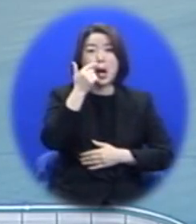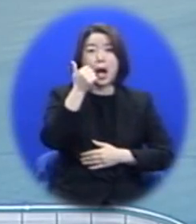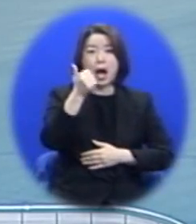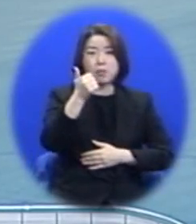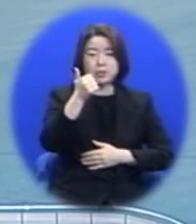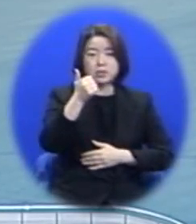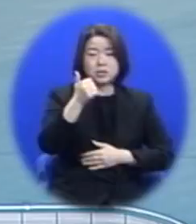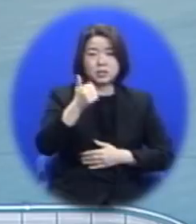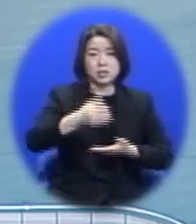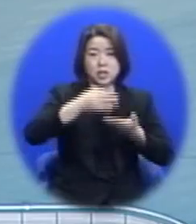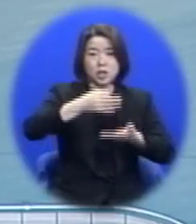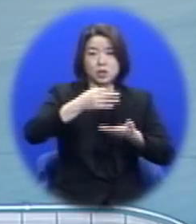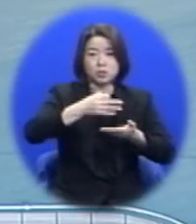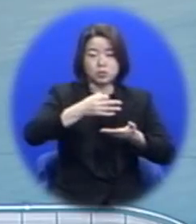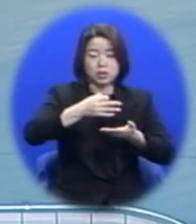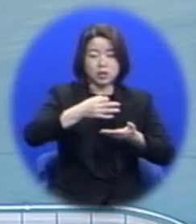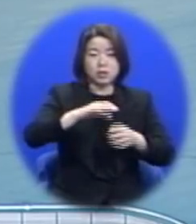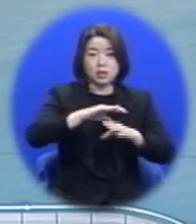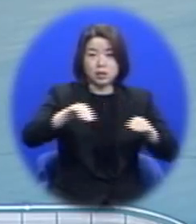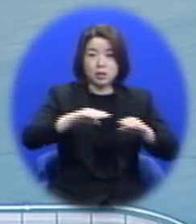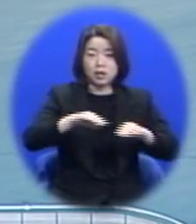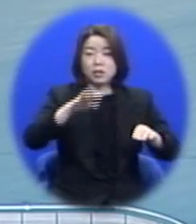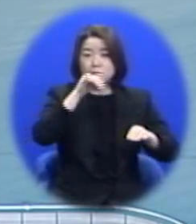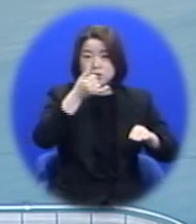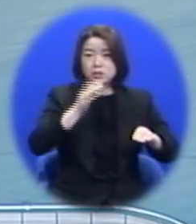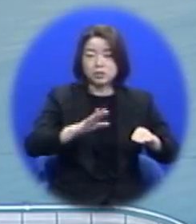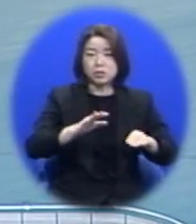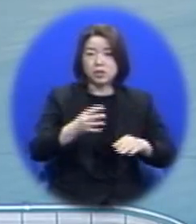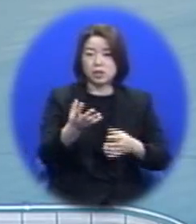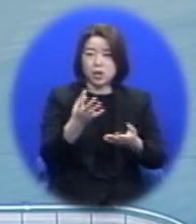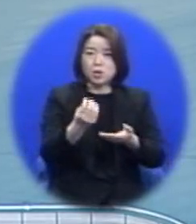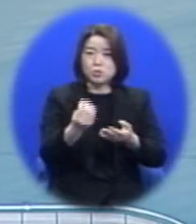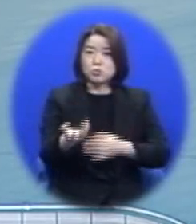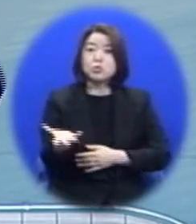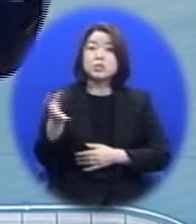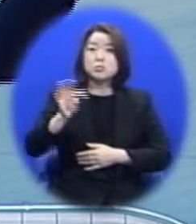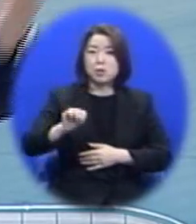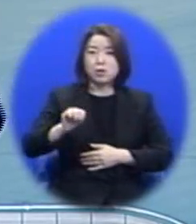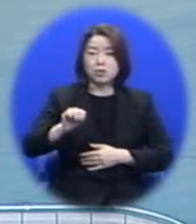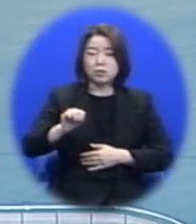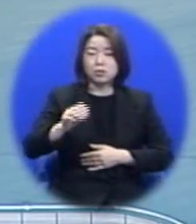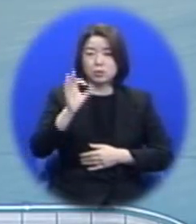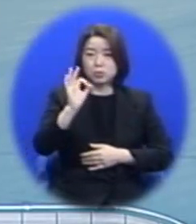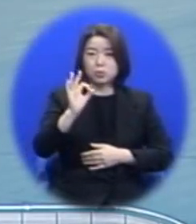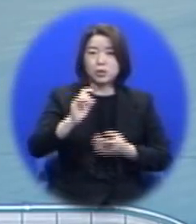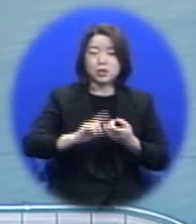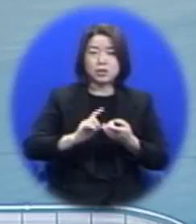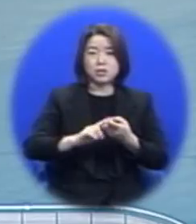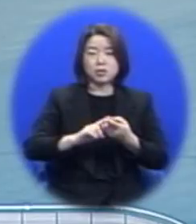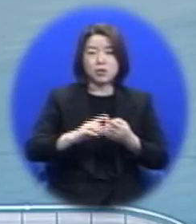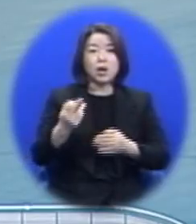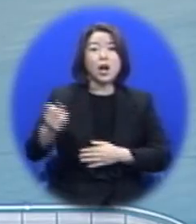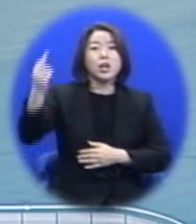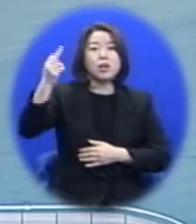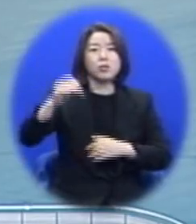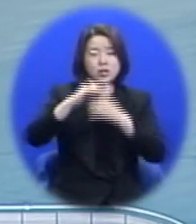유산을 처분을 했는데 수십억 돈을 형이 몽땅 다 가져갔다.